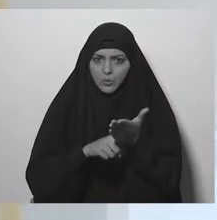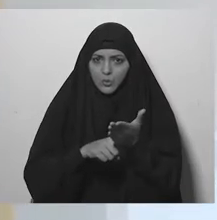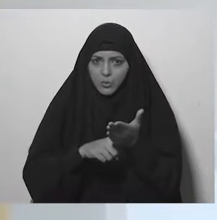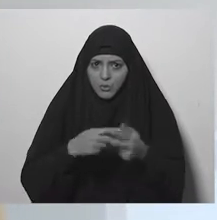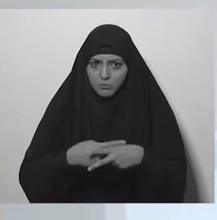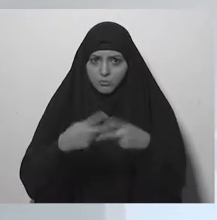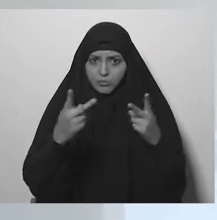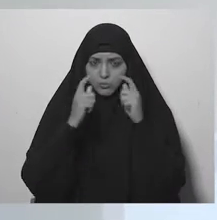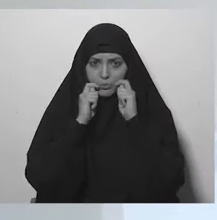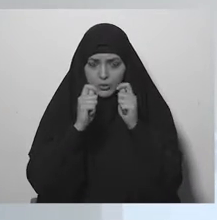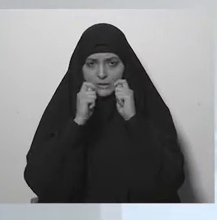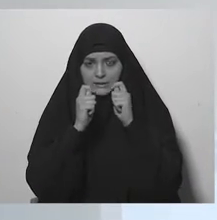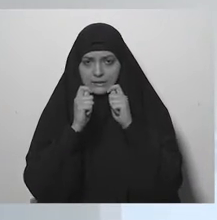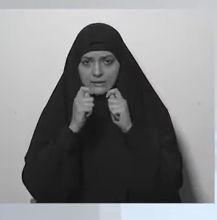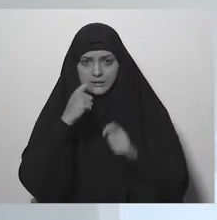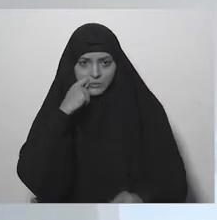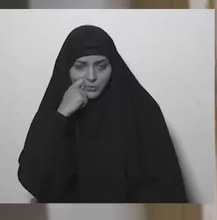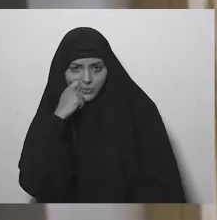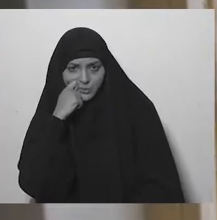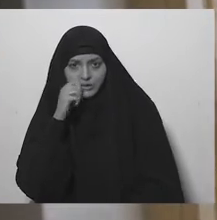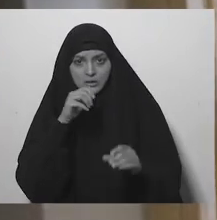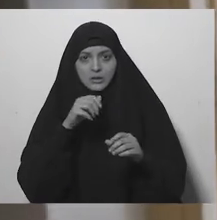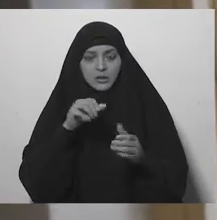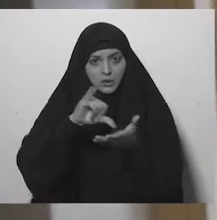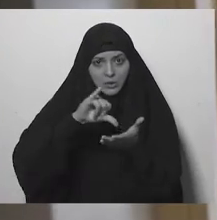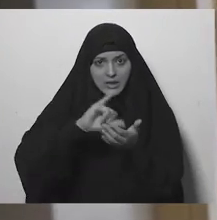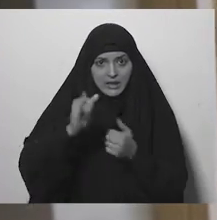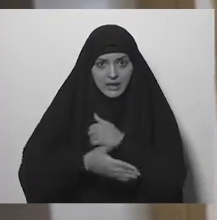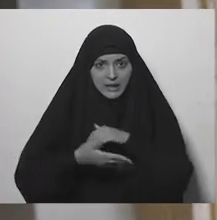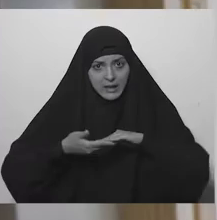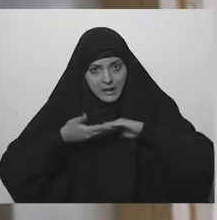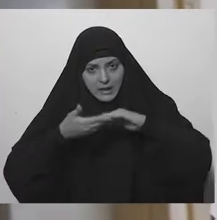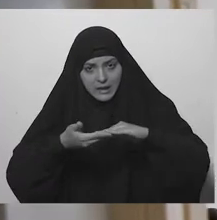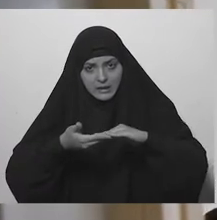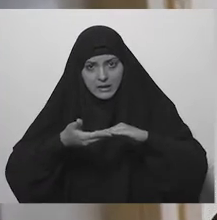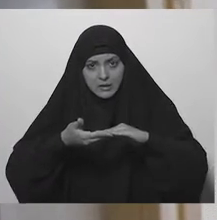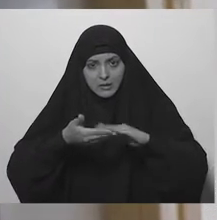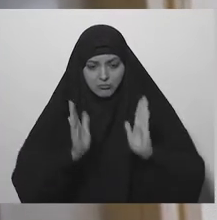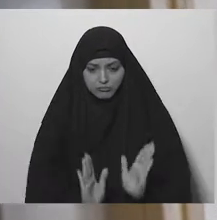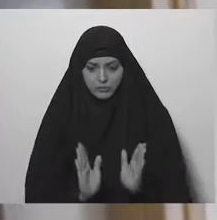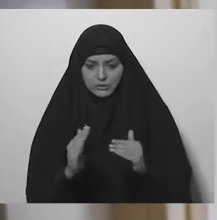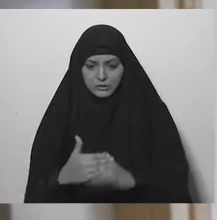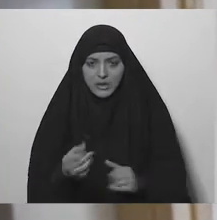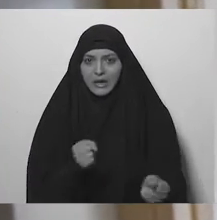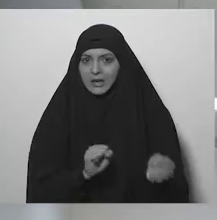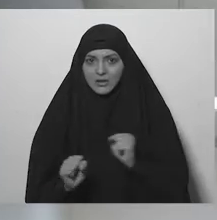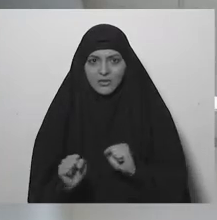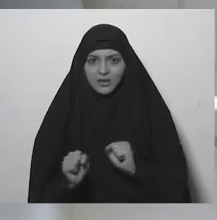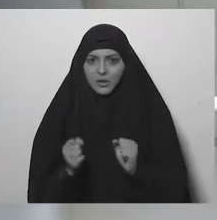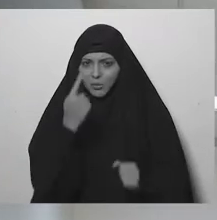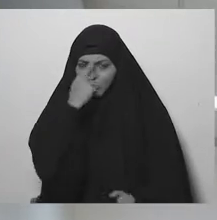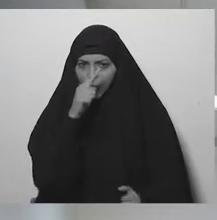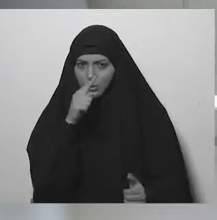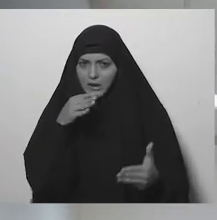l'élaboration de la politique publique locale et qu'il est justement à positionner les activités